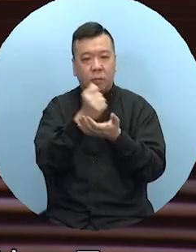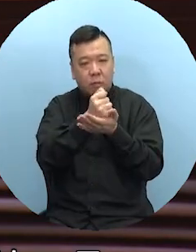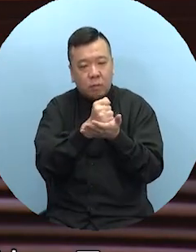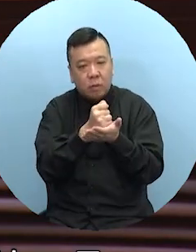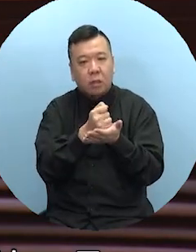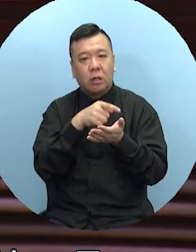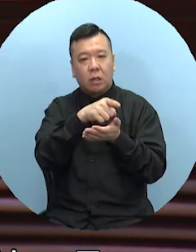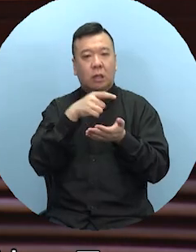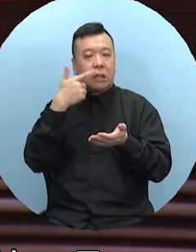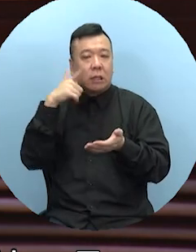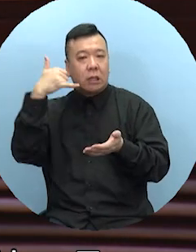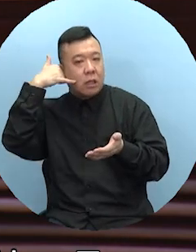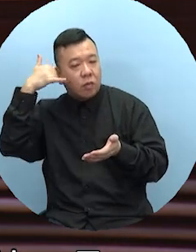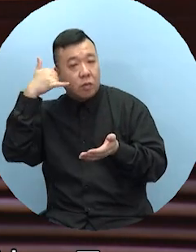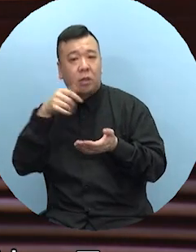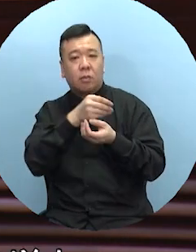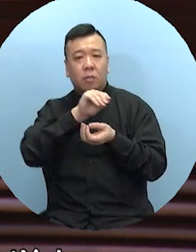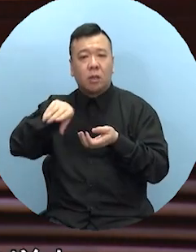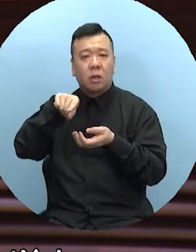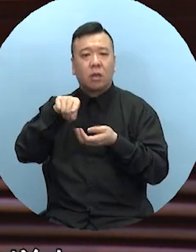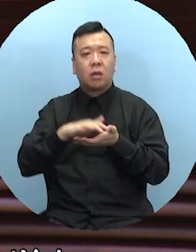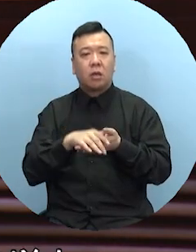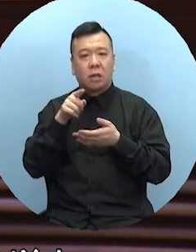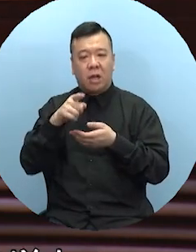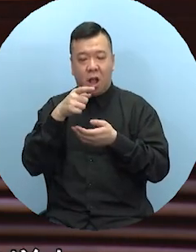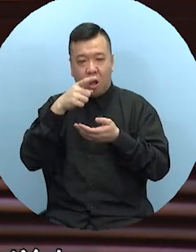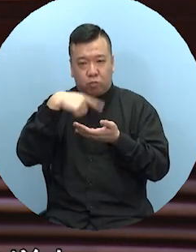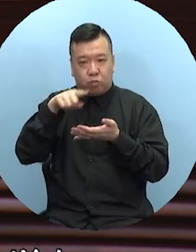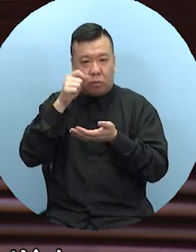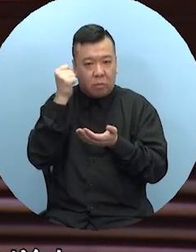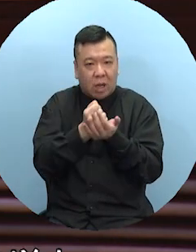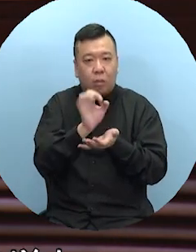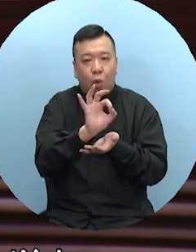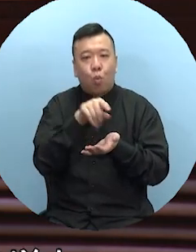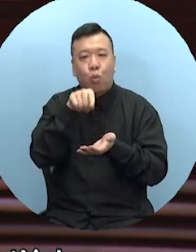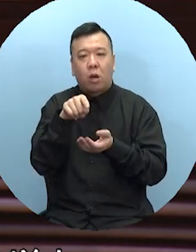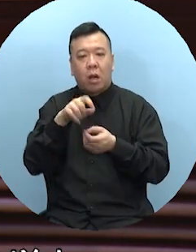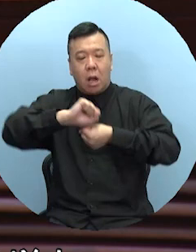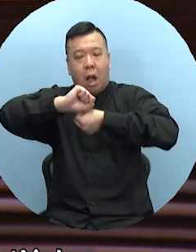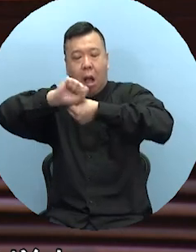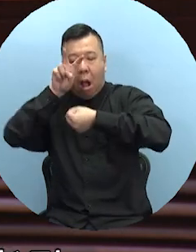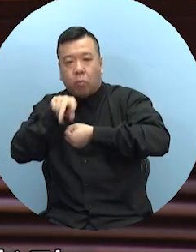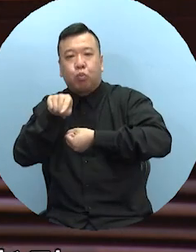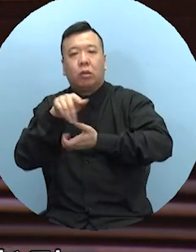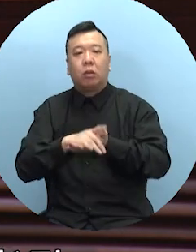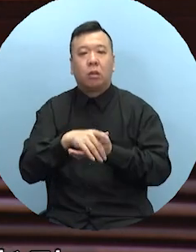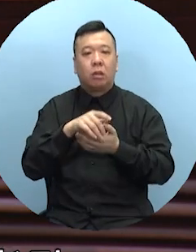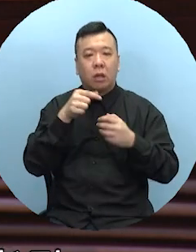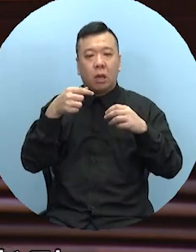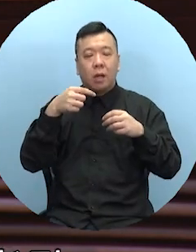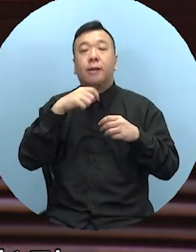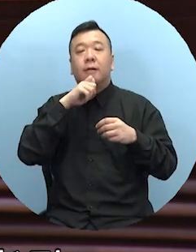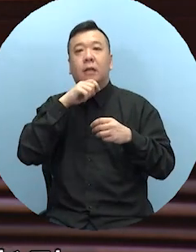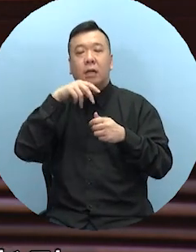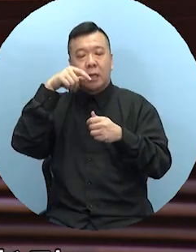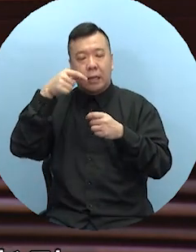用卡至新手机支付工具以进行未授权交易的个案显著增加，金管局已经向业